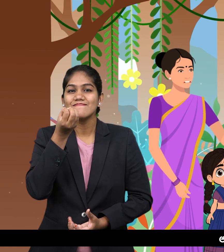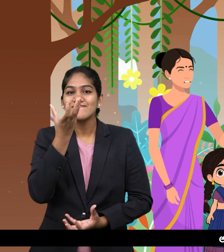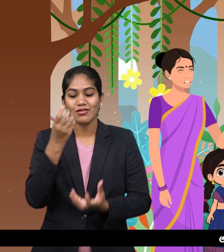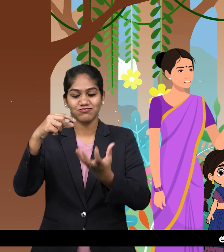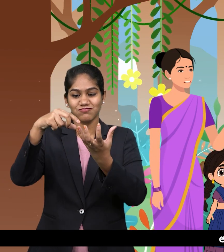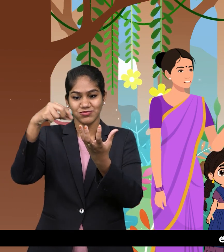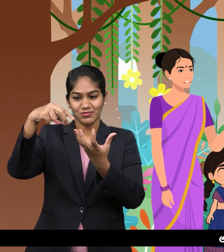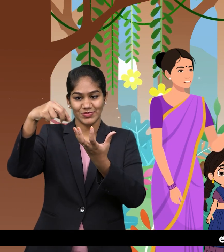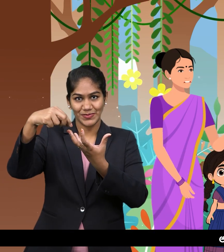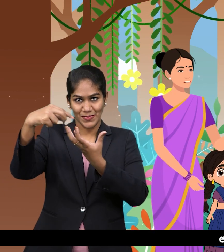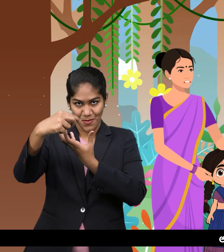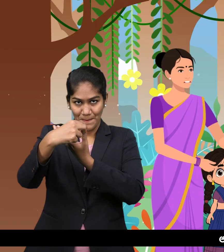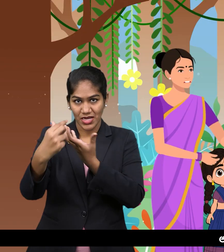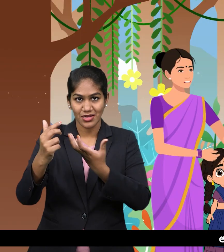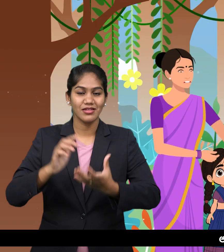ఆకర్షణ పత్రం,